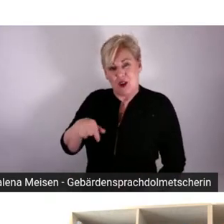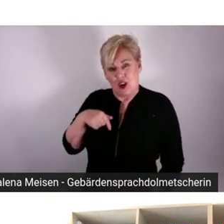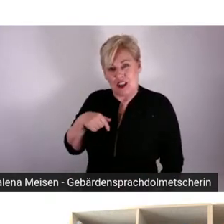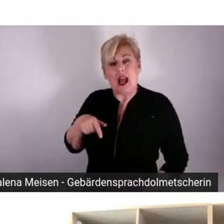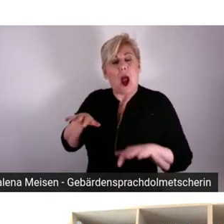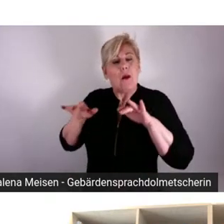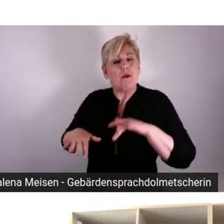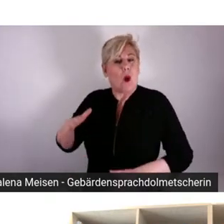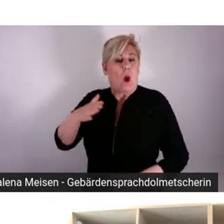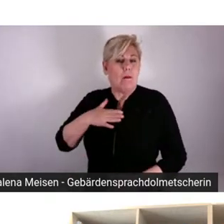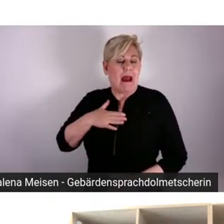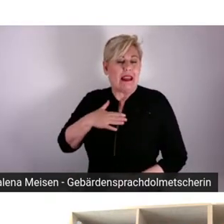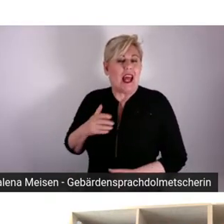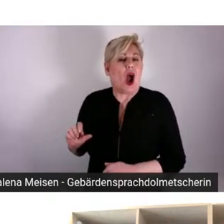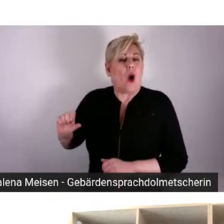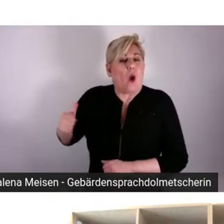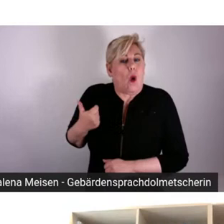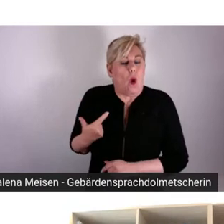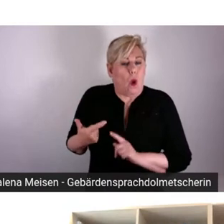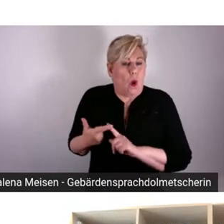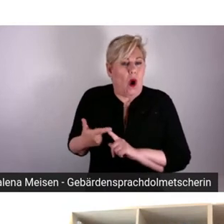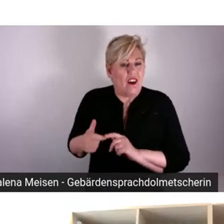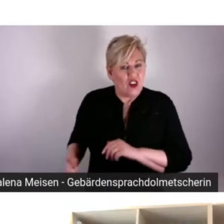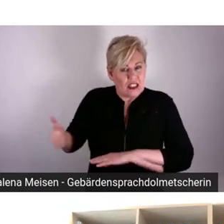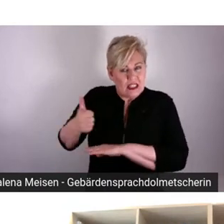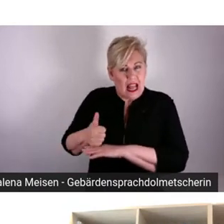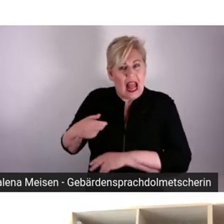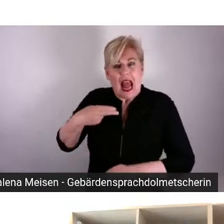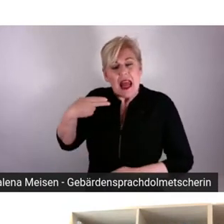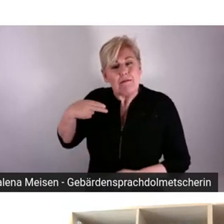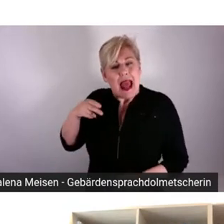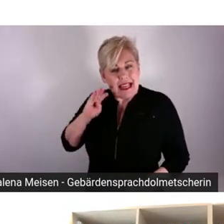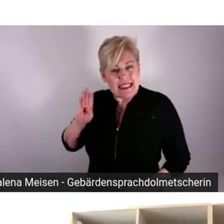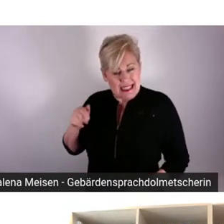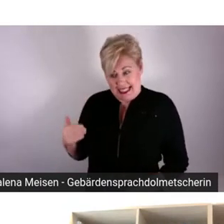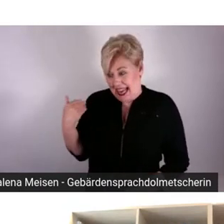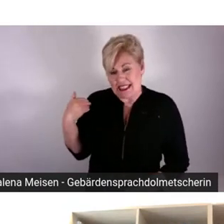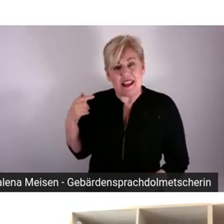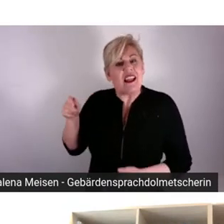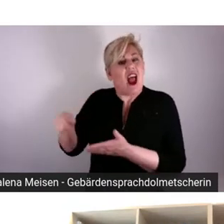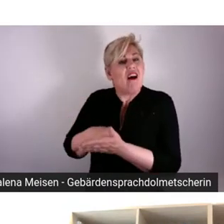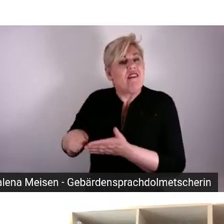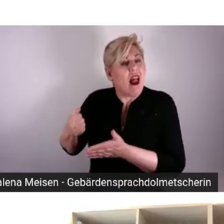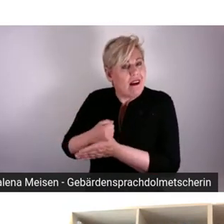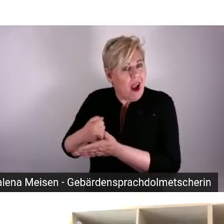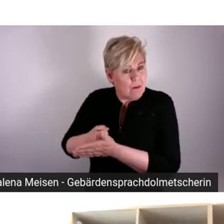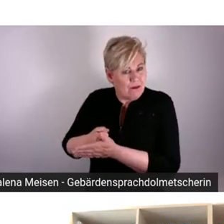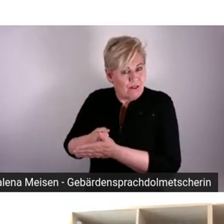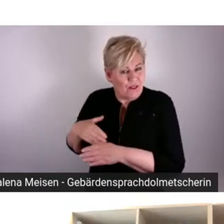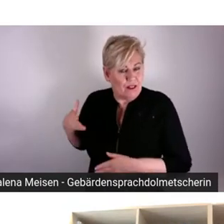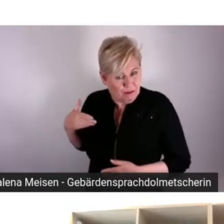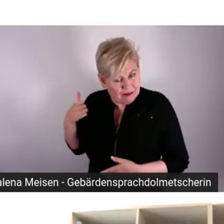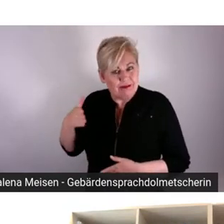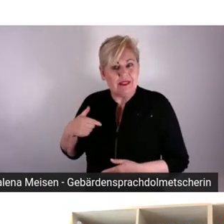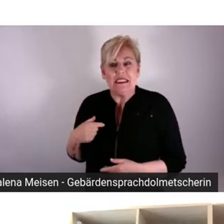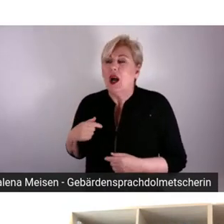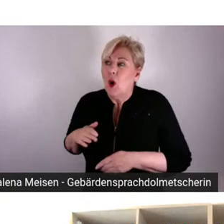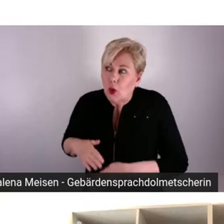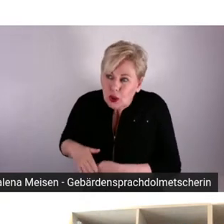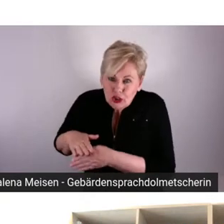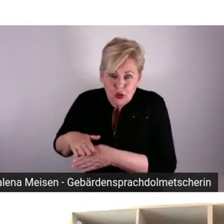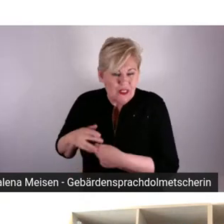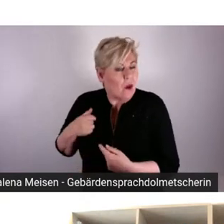Büro meiner Co-Vorsitzenden Susanne Herdig-Welsum, mit der, die ich gestern hier im Wahlkampf um das Direktmandat unterstützt habe. Das